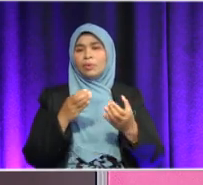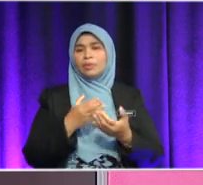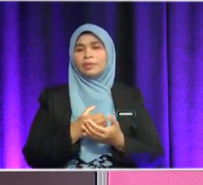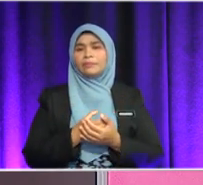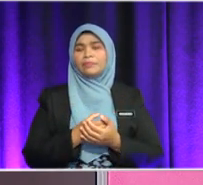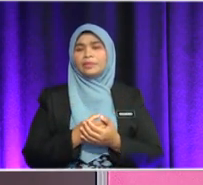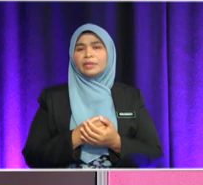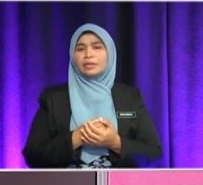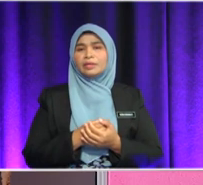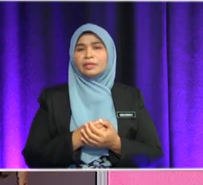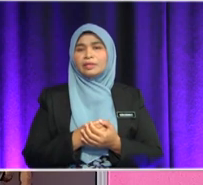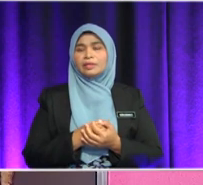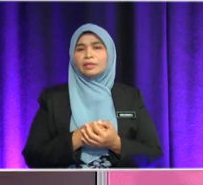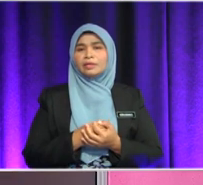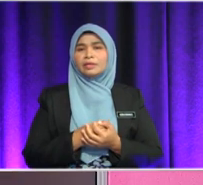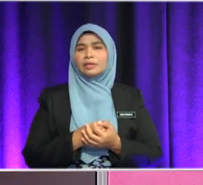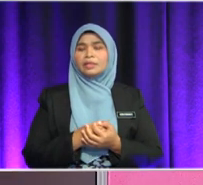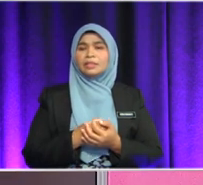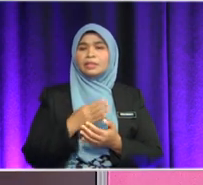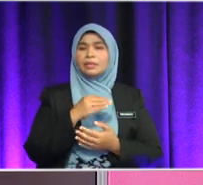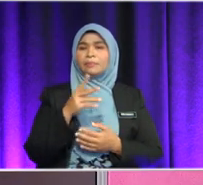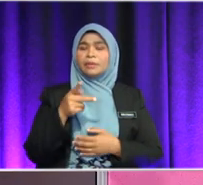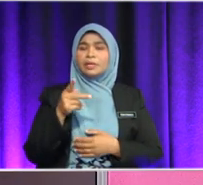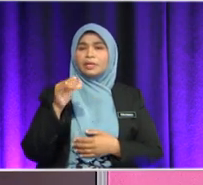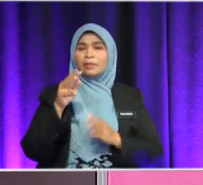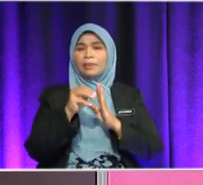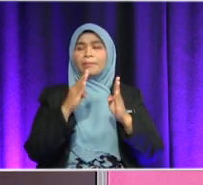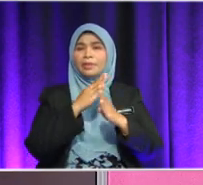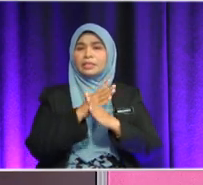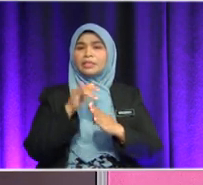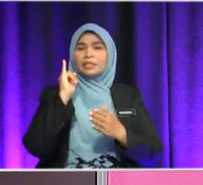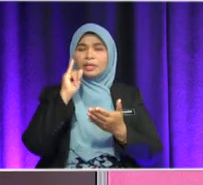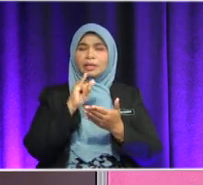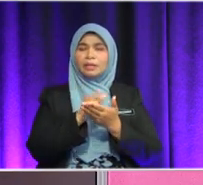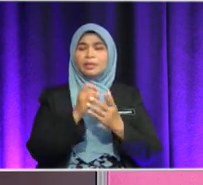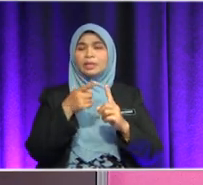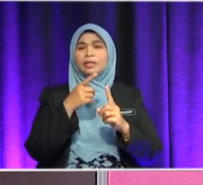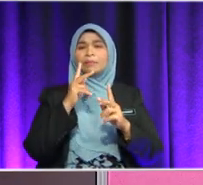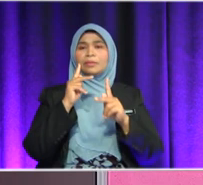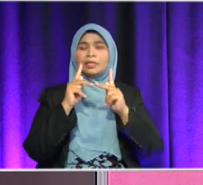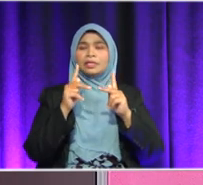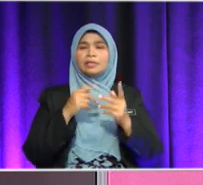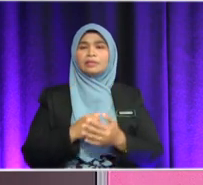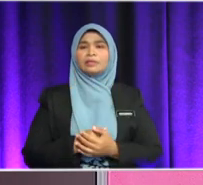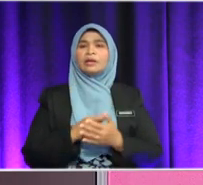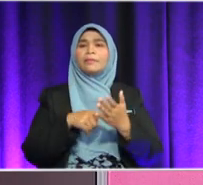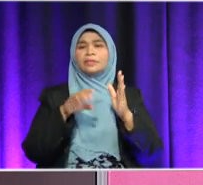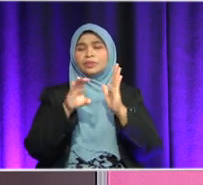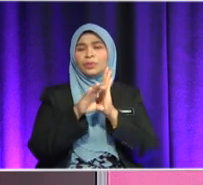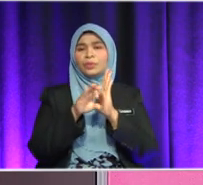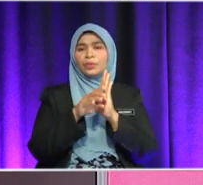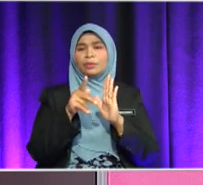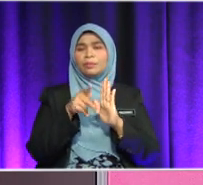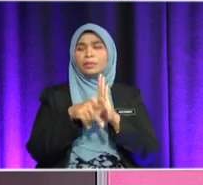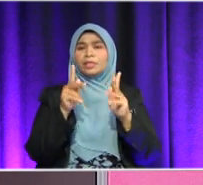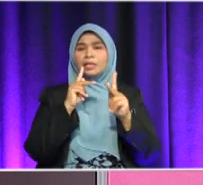anak-anak semua anak-anak SDN semua dan perkara yang membatalkan iman dari sudut perkataan perkataan Apa contoh perkataan